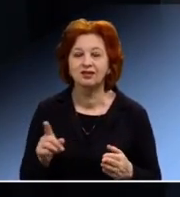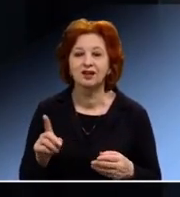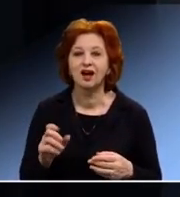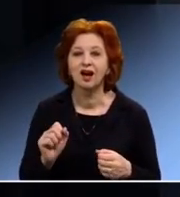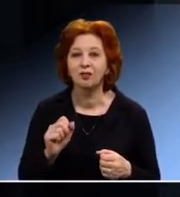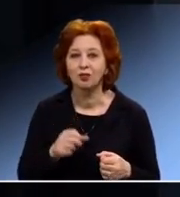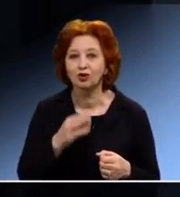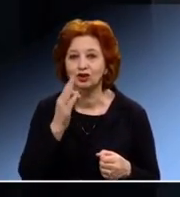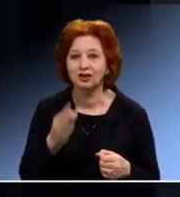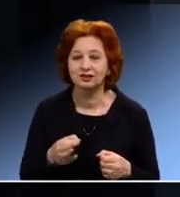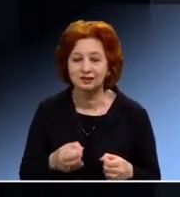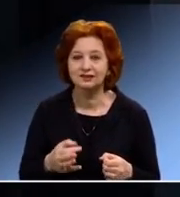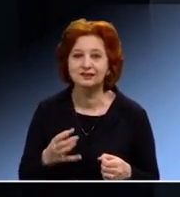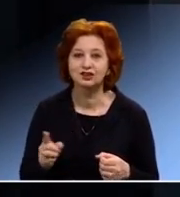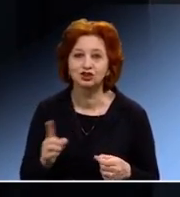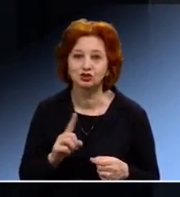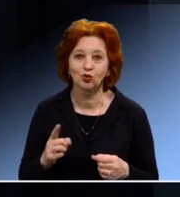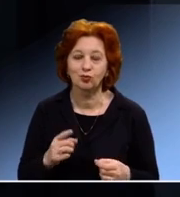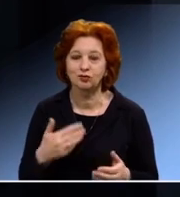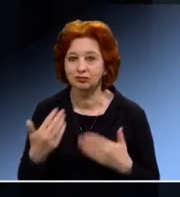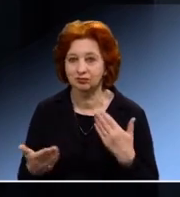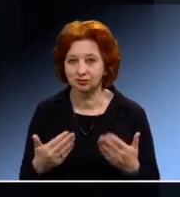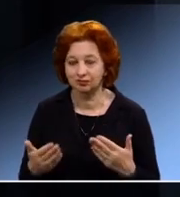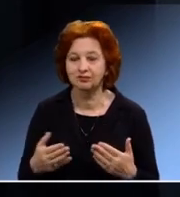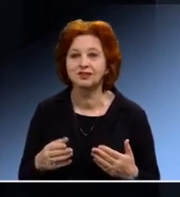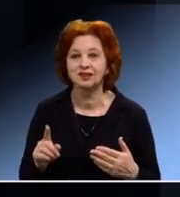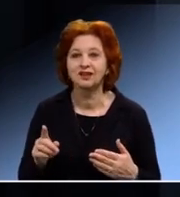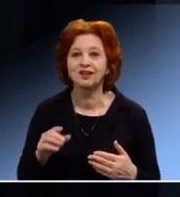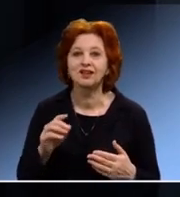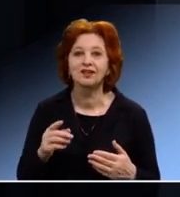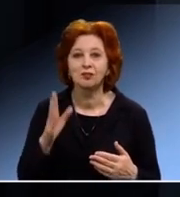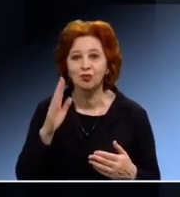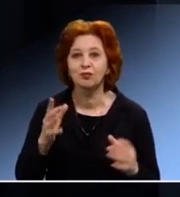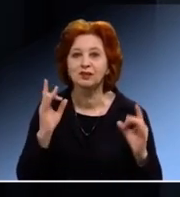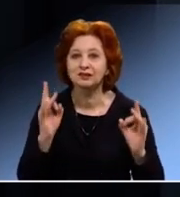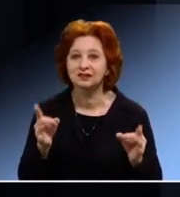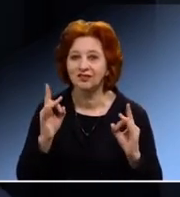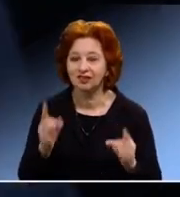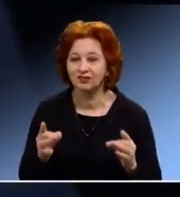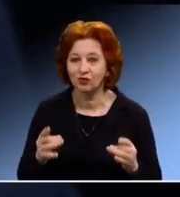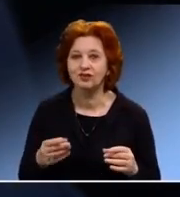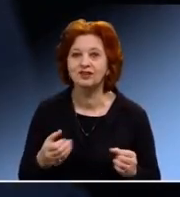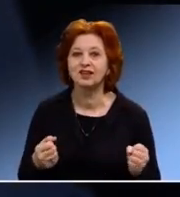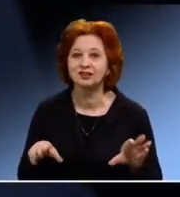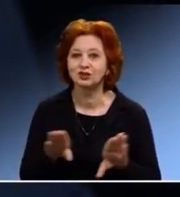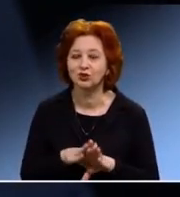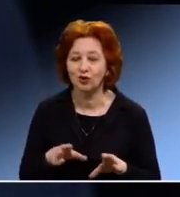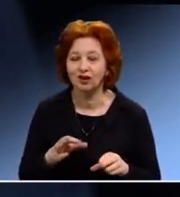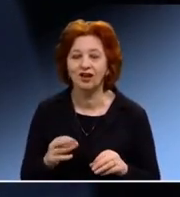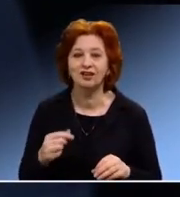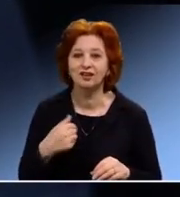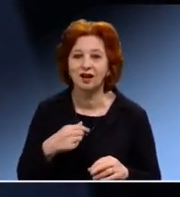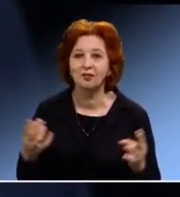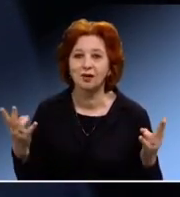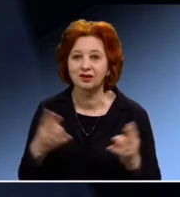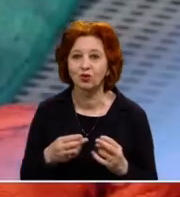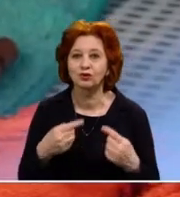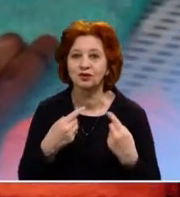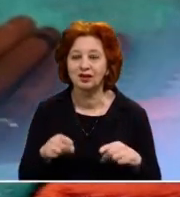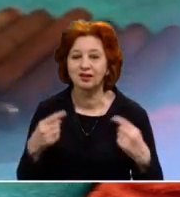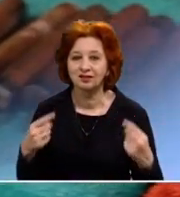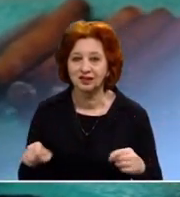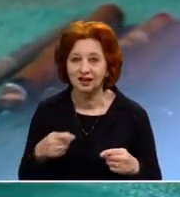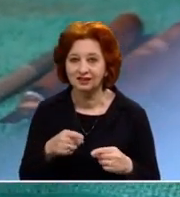и, можно сказать, распространенных по всей планете Земля, который называется свистулька. Нам